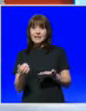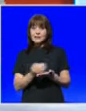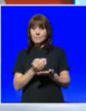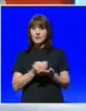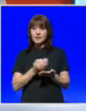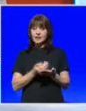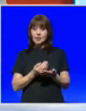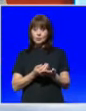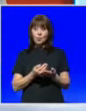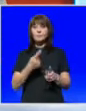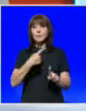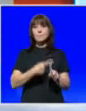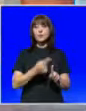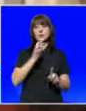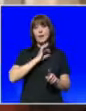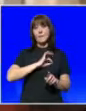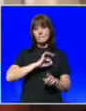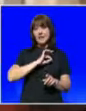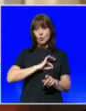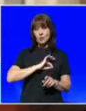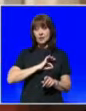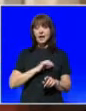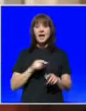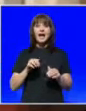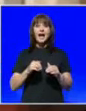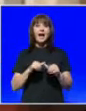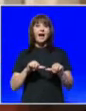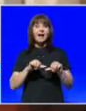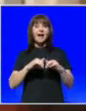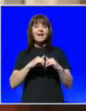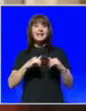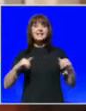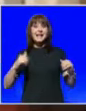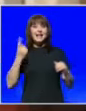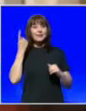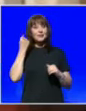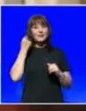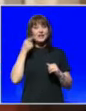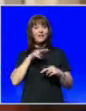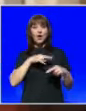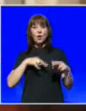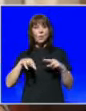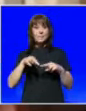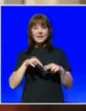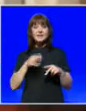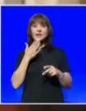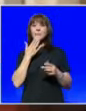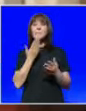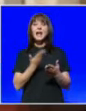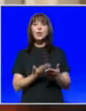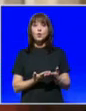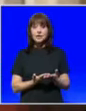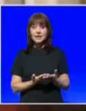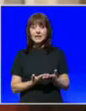Да, точно така. Това, което беше линията на разделение вчера в комисия, бяха всъщност предложените